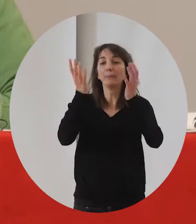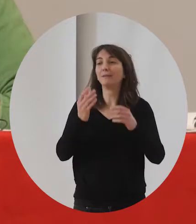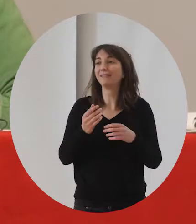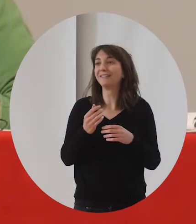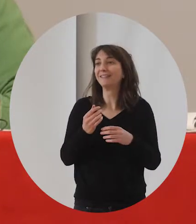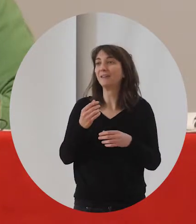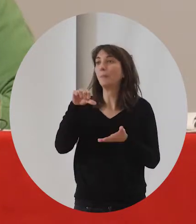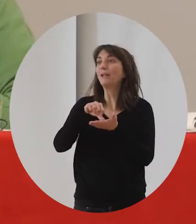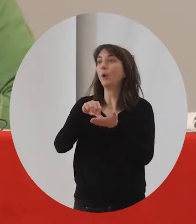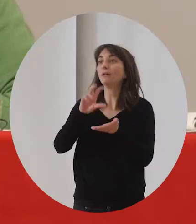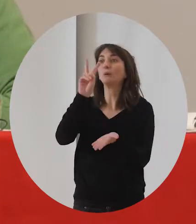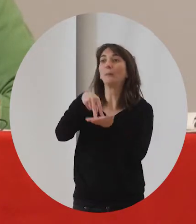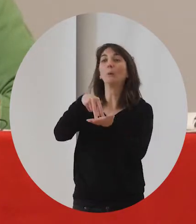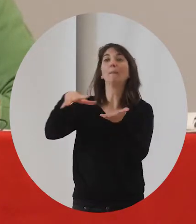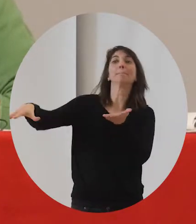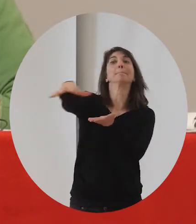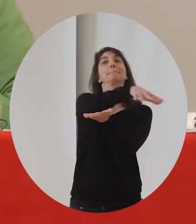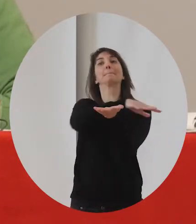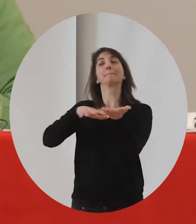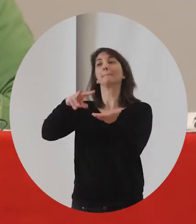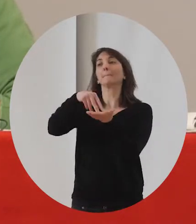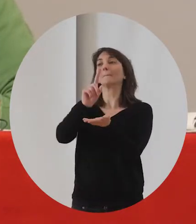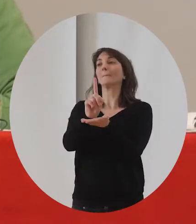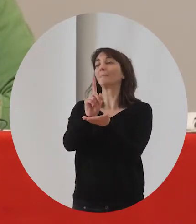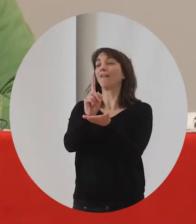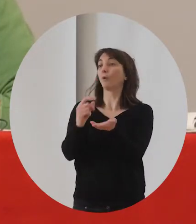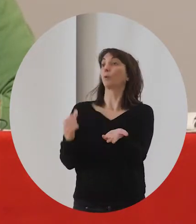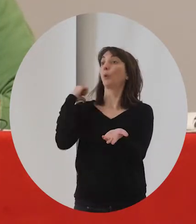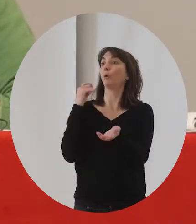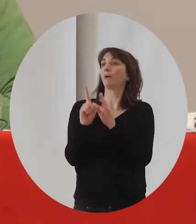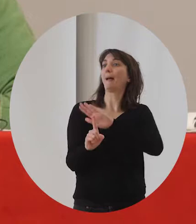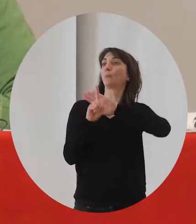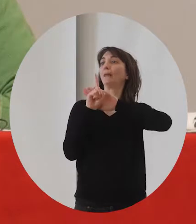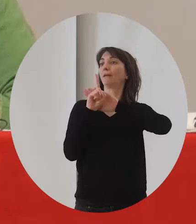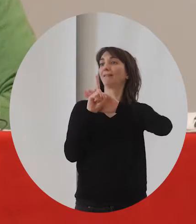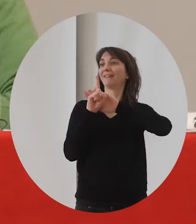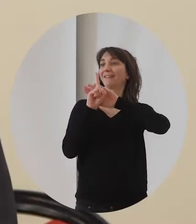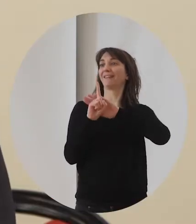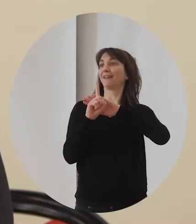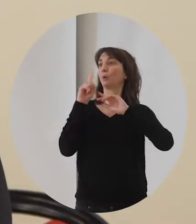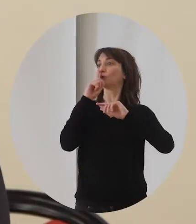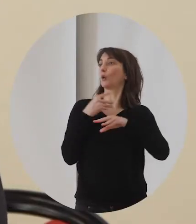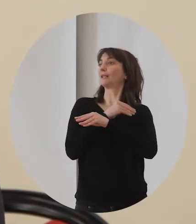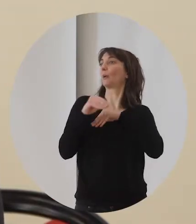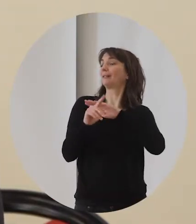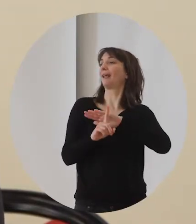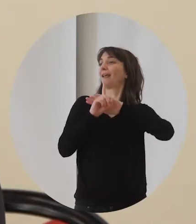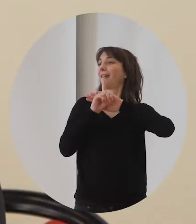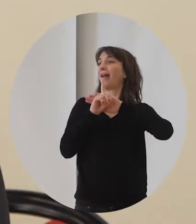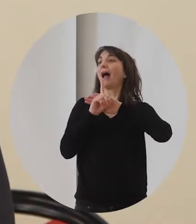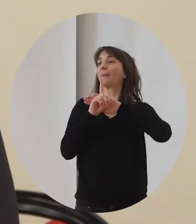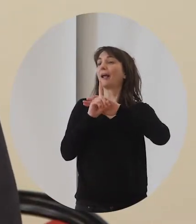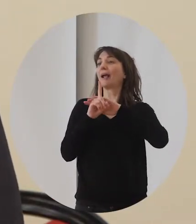l'enfant debout au milieu de la pièce sans qu'il ait un appui, par exemple, au niveau du dos, en tout cas dans un premier temps de la rééducation. Puis ensuite,